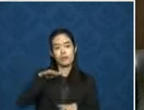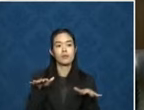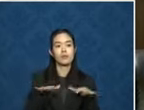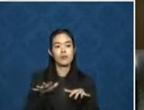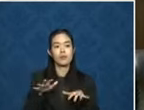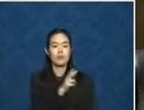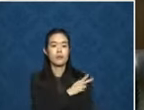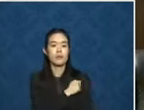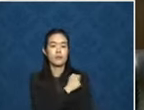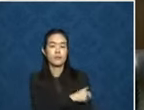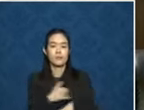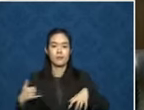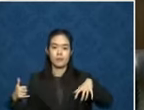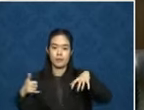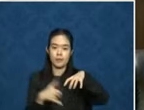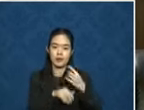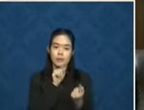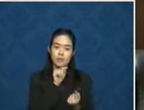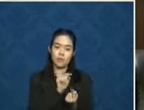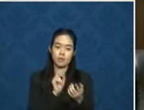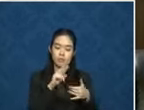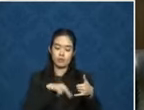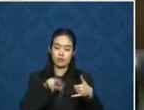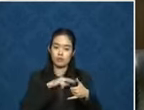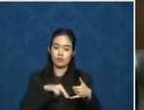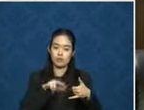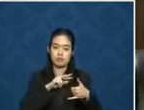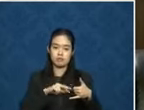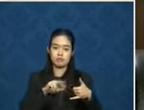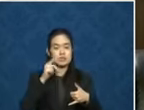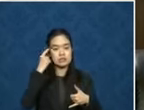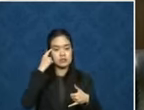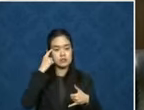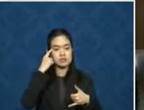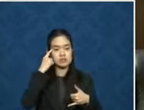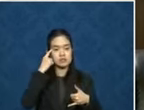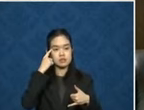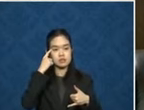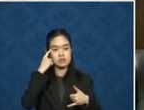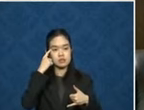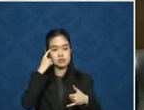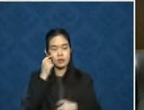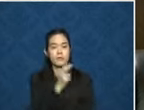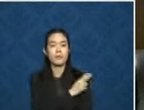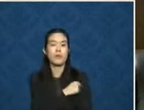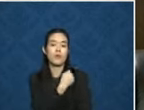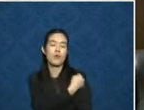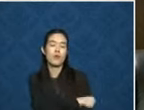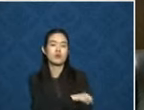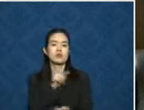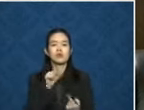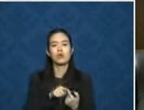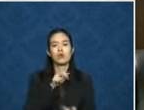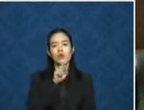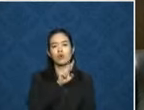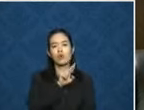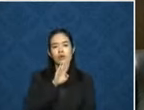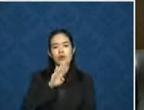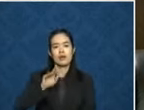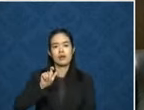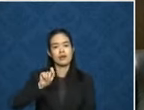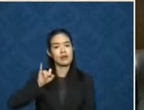องไปหาไปพบแพทย์หลายๆเรื่องก็สามารถที่จะใช้แพทย์ที่เป็น AI เป็นเทเล